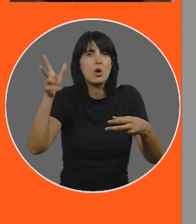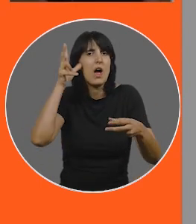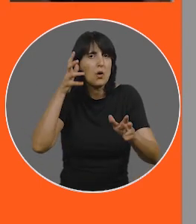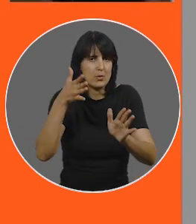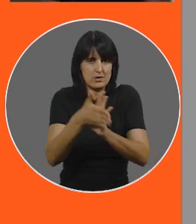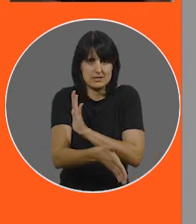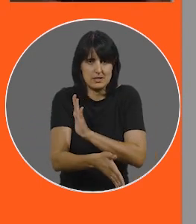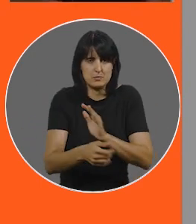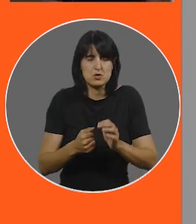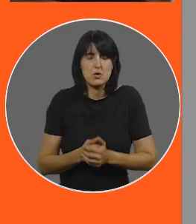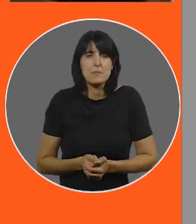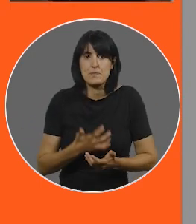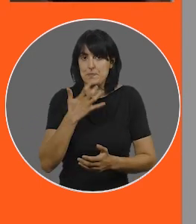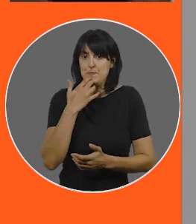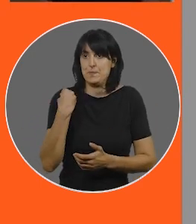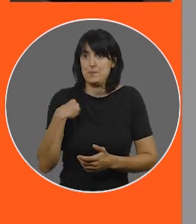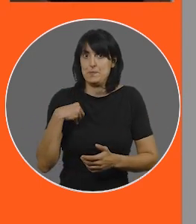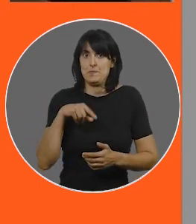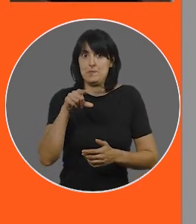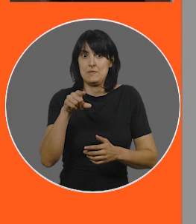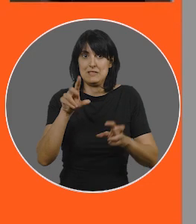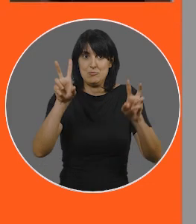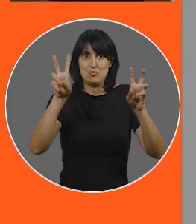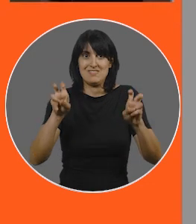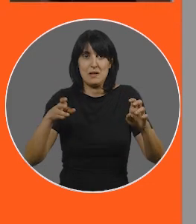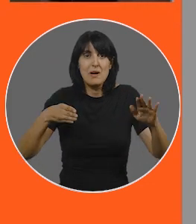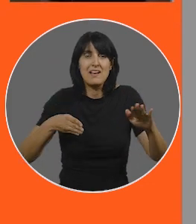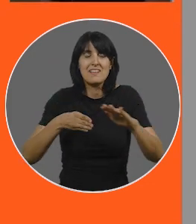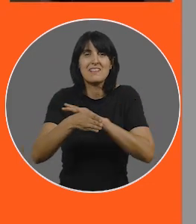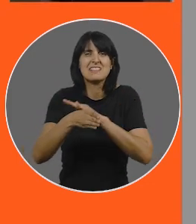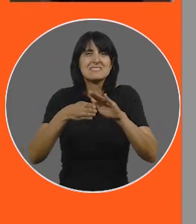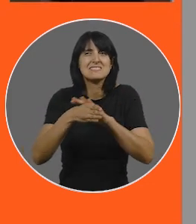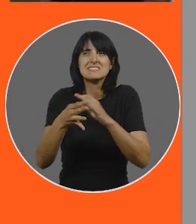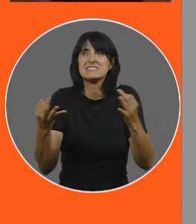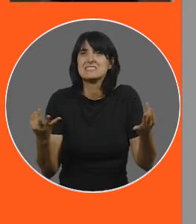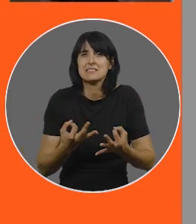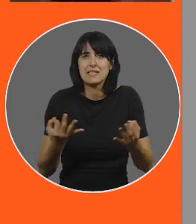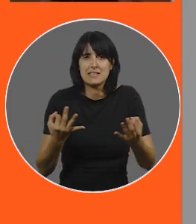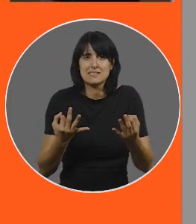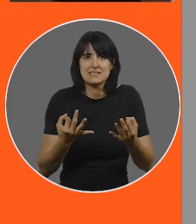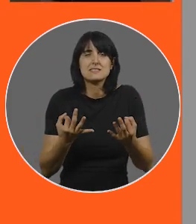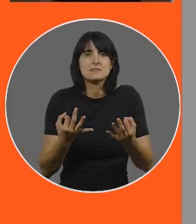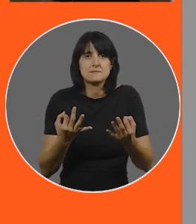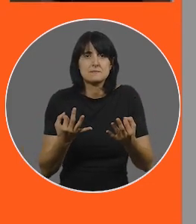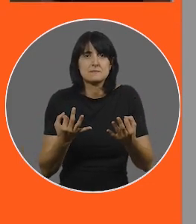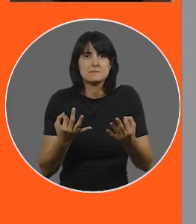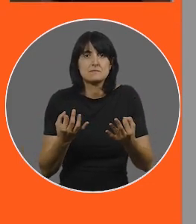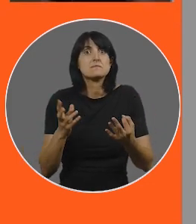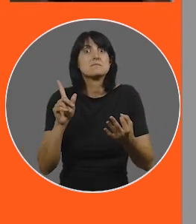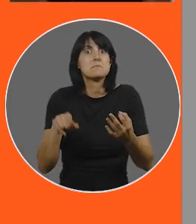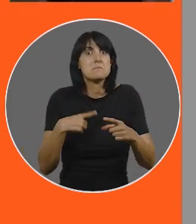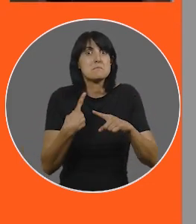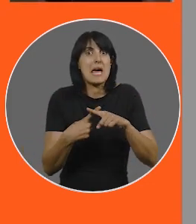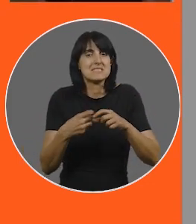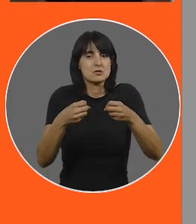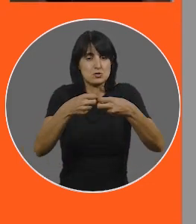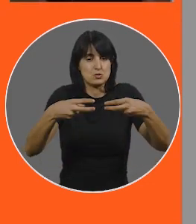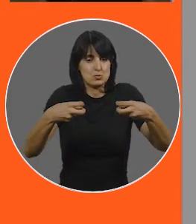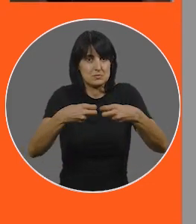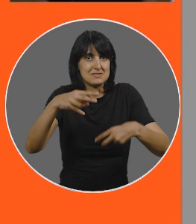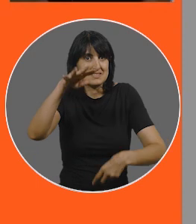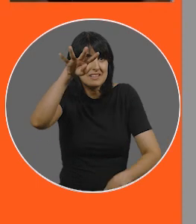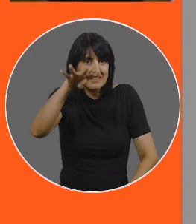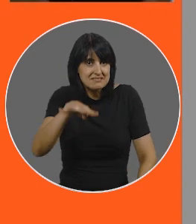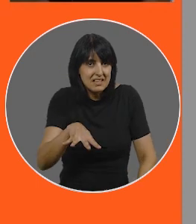subtitulació, audiodescripció. Però, per exemple, aquí teniu un mòdul introductori sobre què és l'accessibilitat, que a més hem subtitulat el